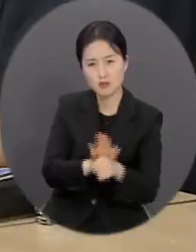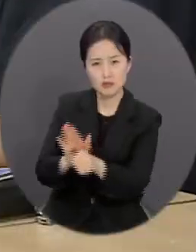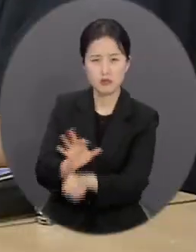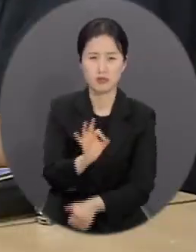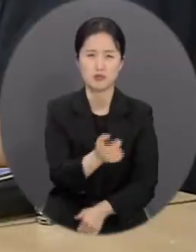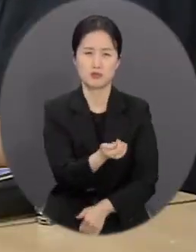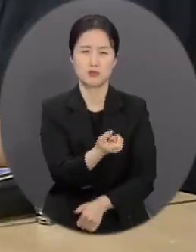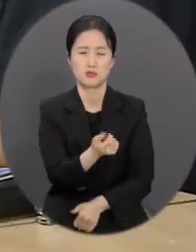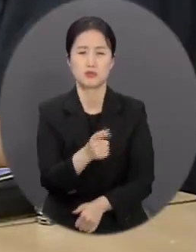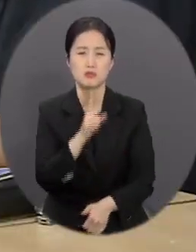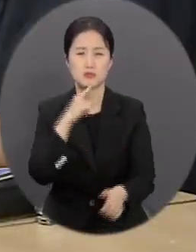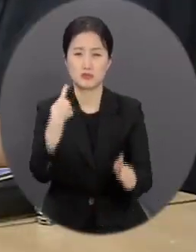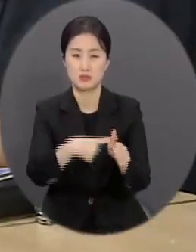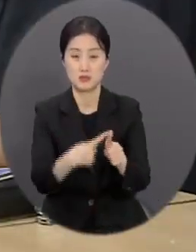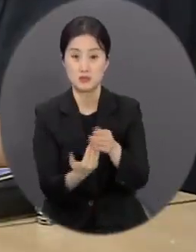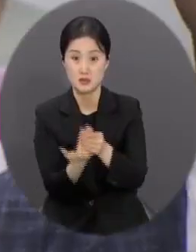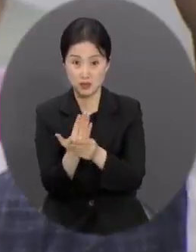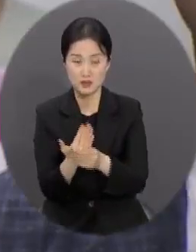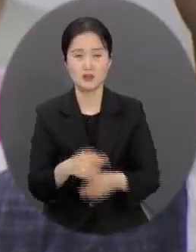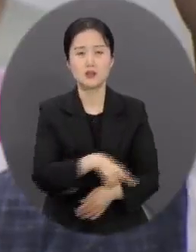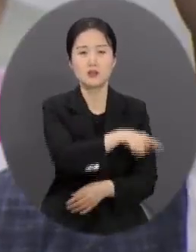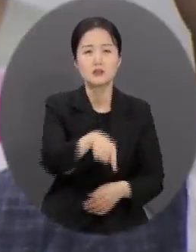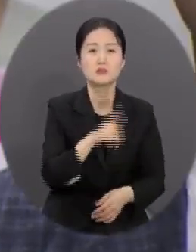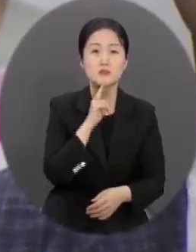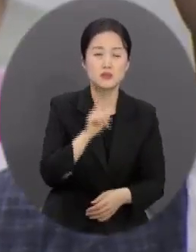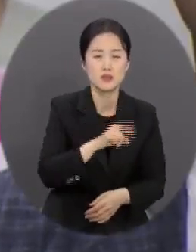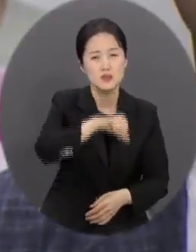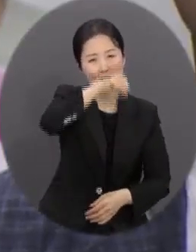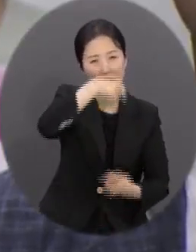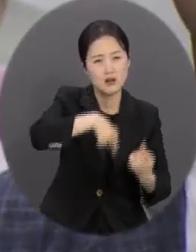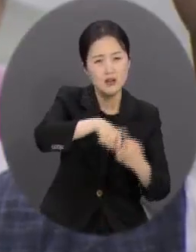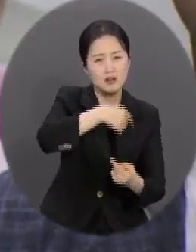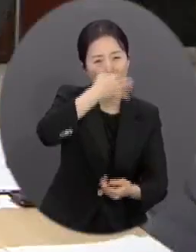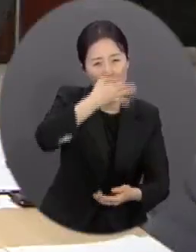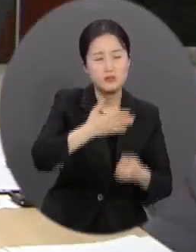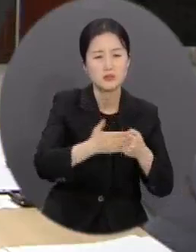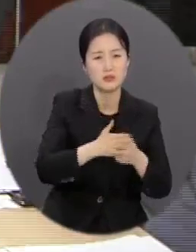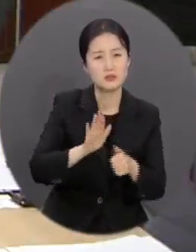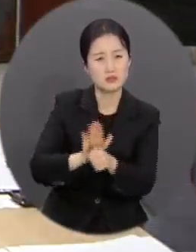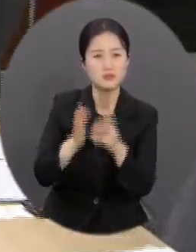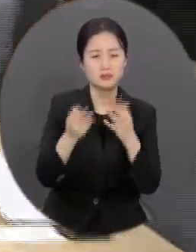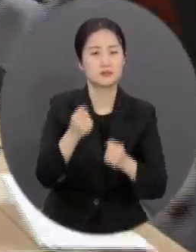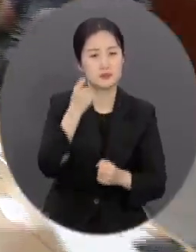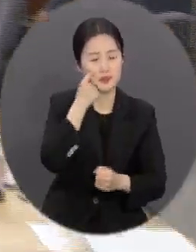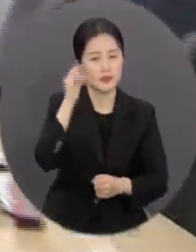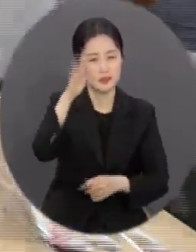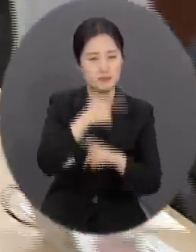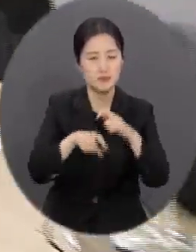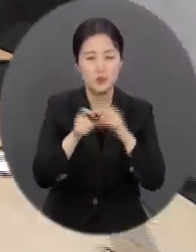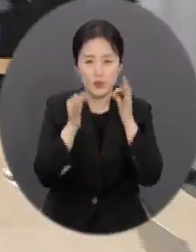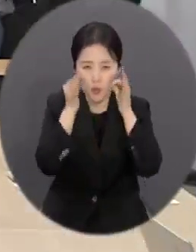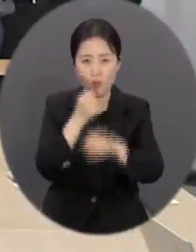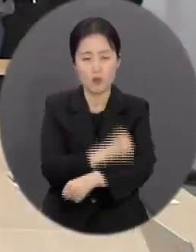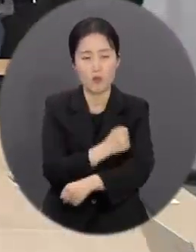금액이 적었다며 최선을 다해 할머니들을 지원하겠다고 강조했습니다. MBC 뉴스